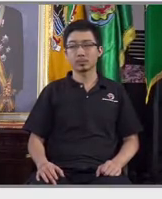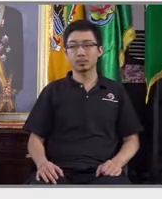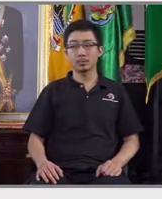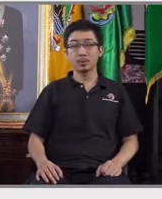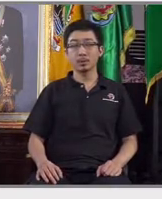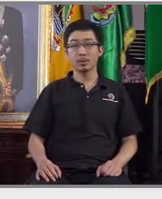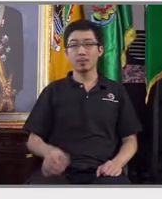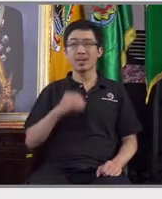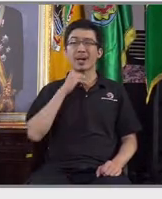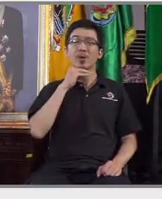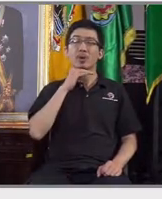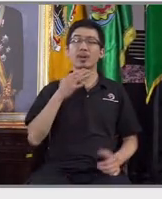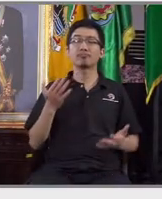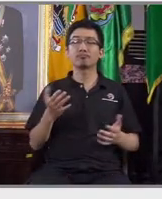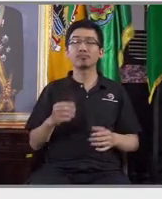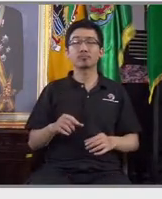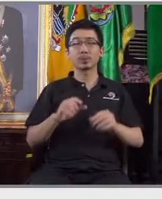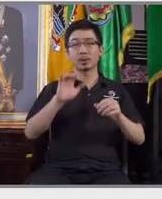Demak